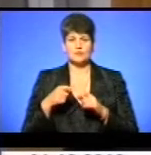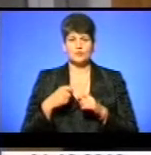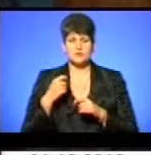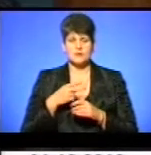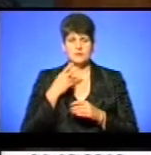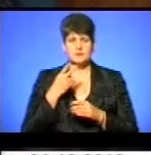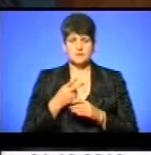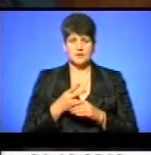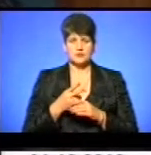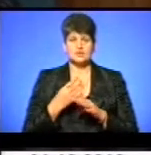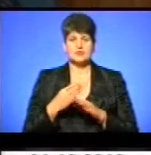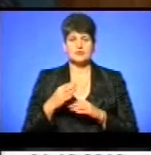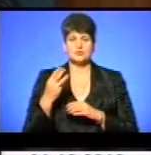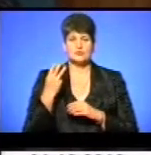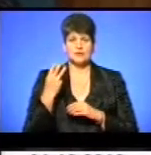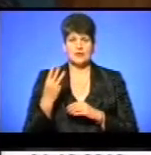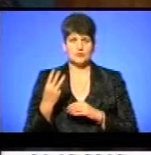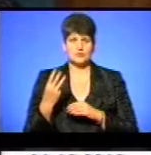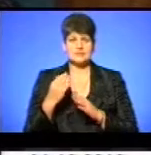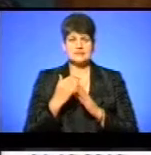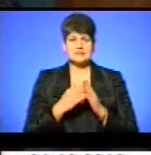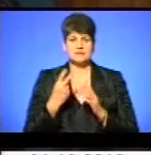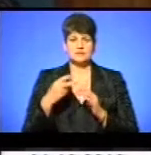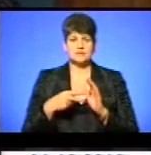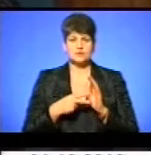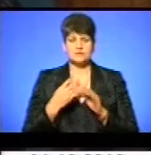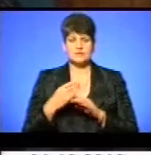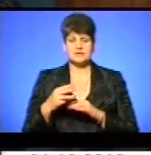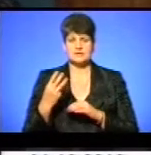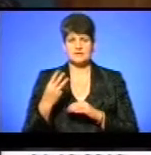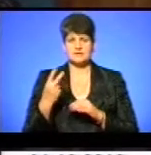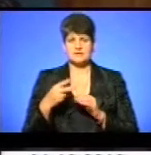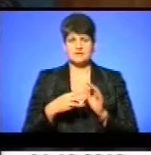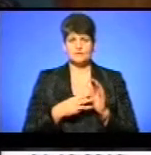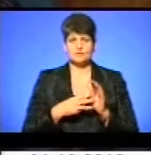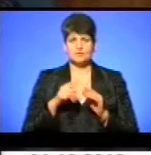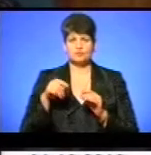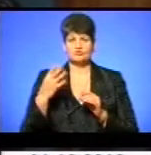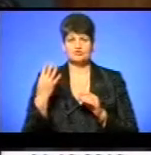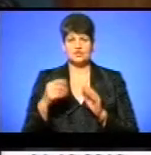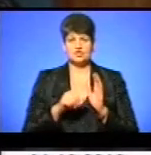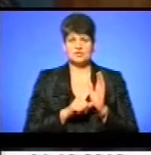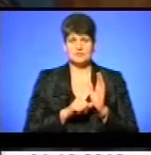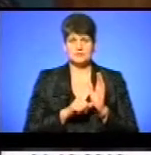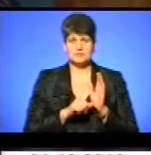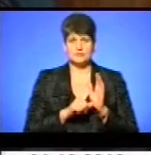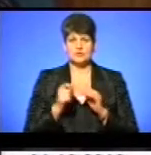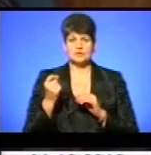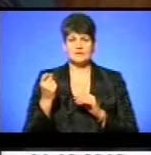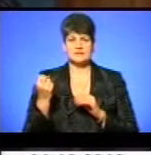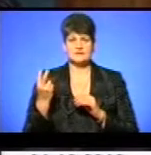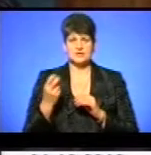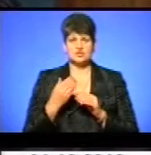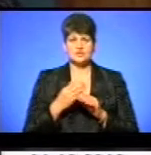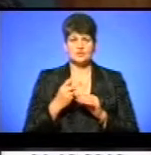передбаченого частиною 3 статті 27, частиною 3 статті 28, пунктом 4, 6, 11, 12, частиною